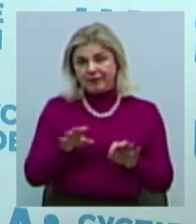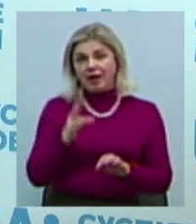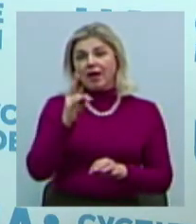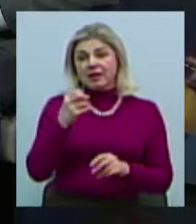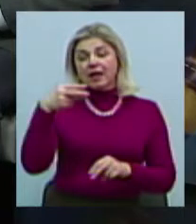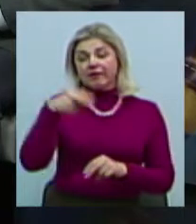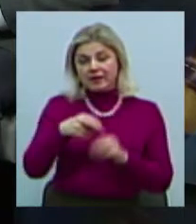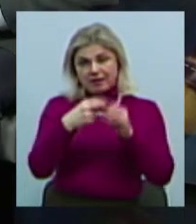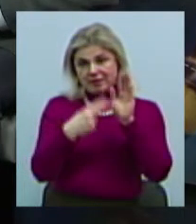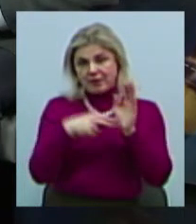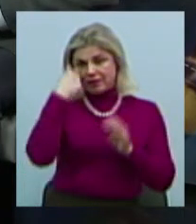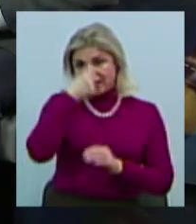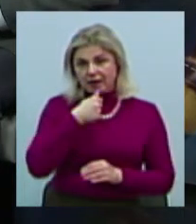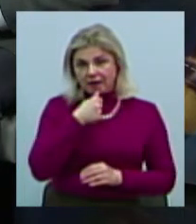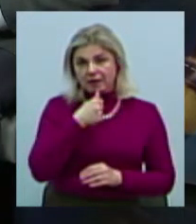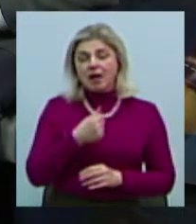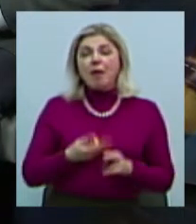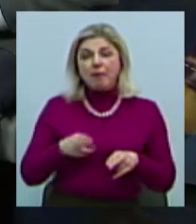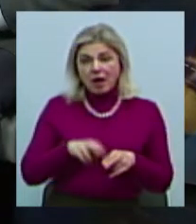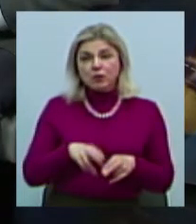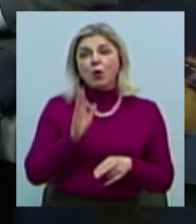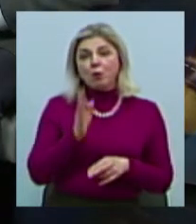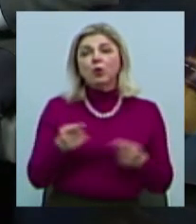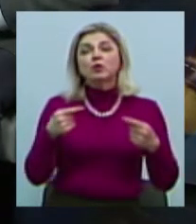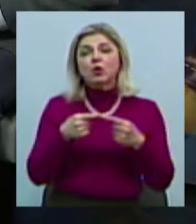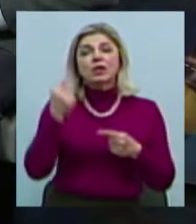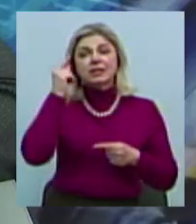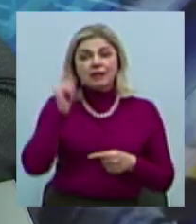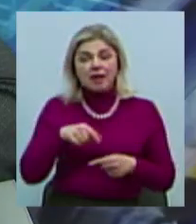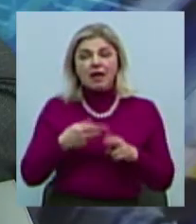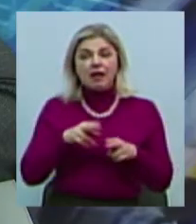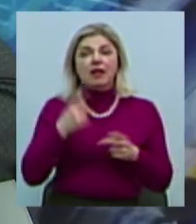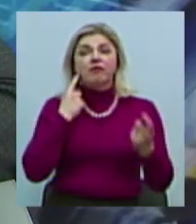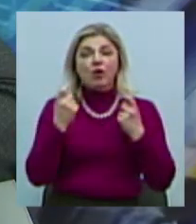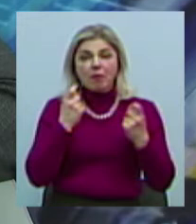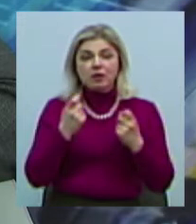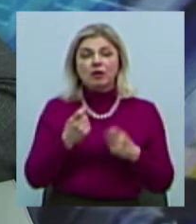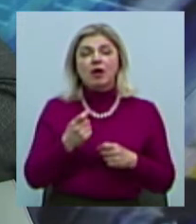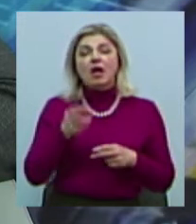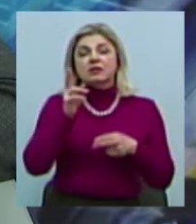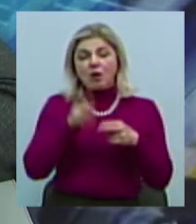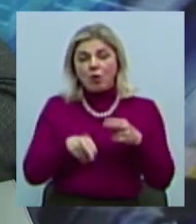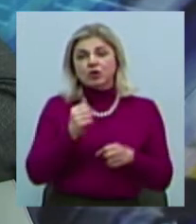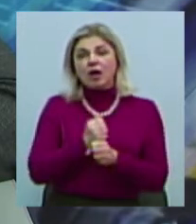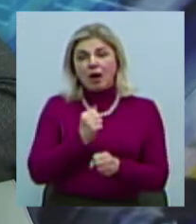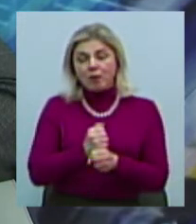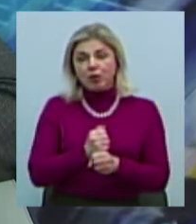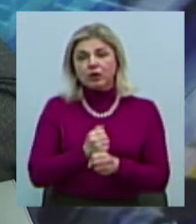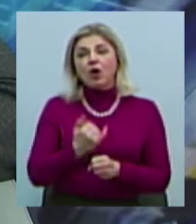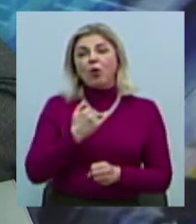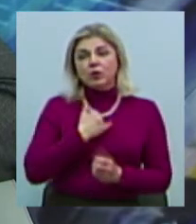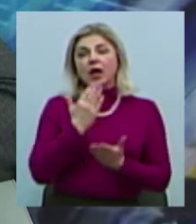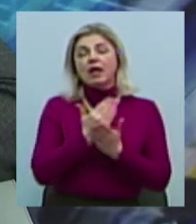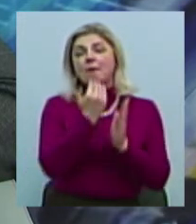Да. Поэтому, ну, будем знать эту точную информацию, когда нам закончат там, работы. У нас есть